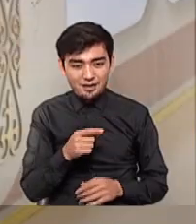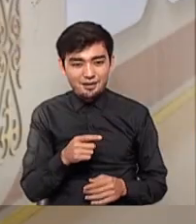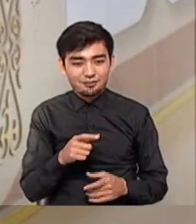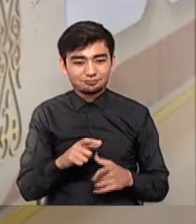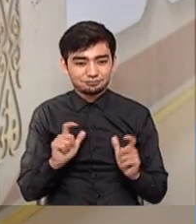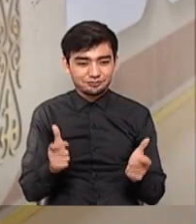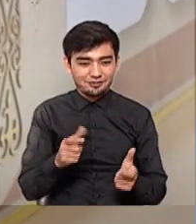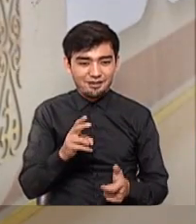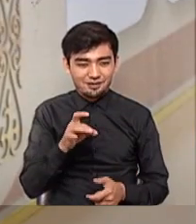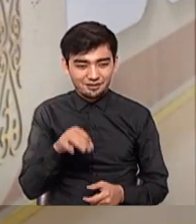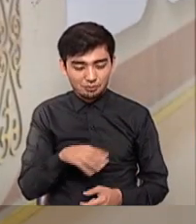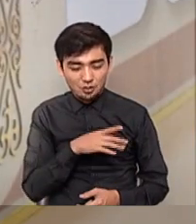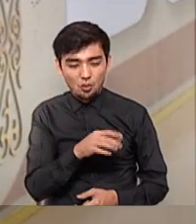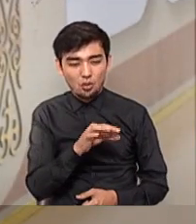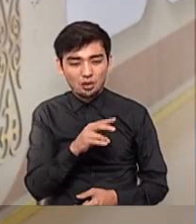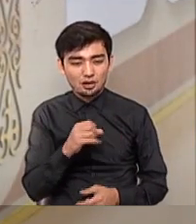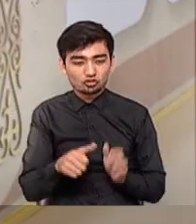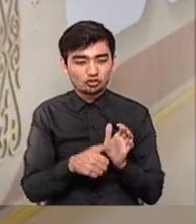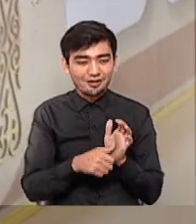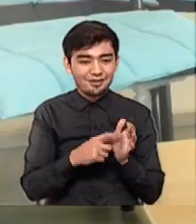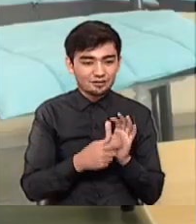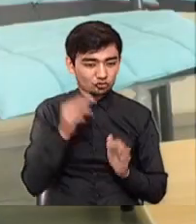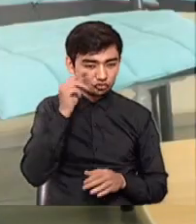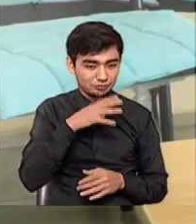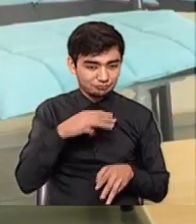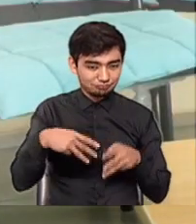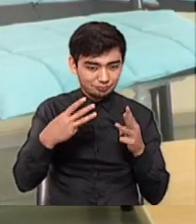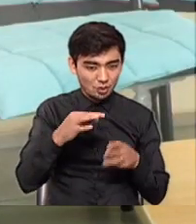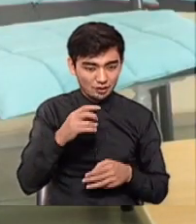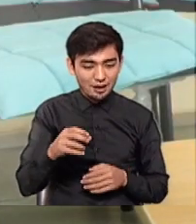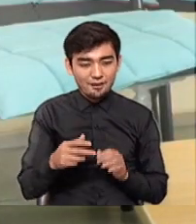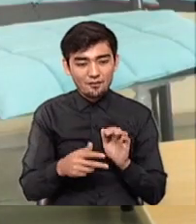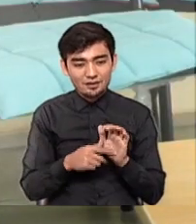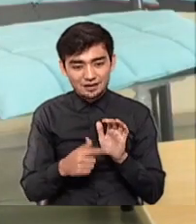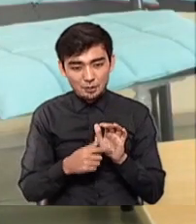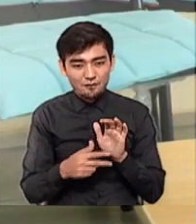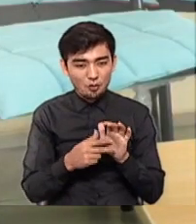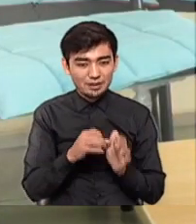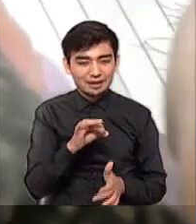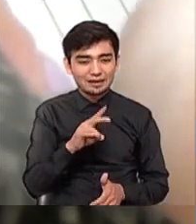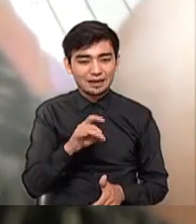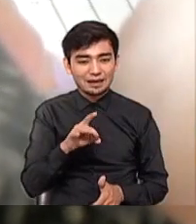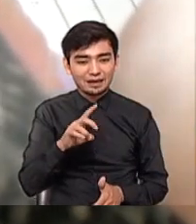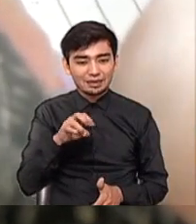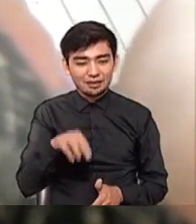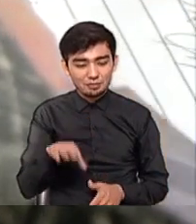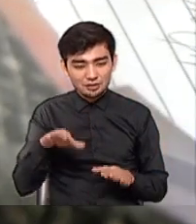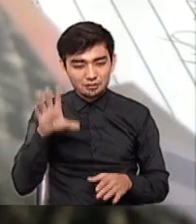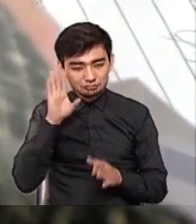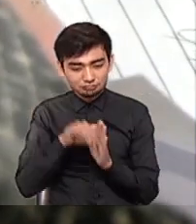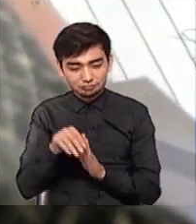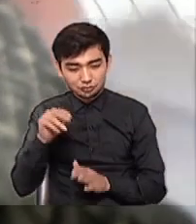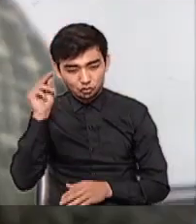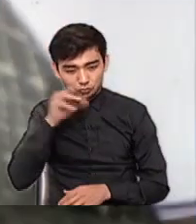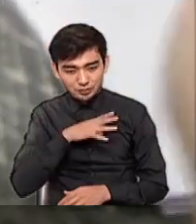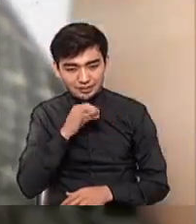6-шы сыныпты онлайн форматта оқыған екен. Ал 7-ші және биыл 8-ші сыныпта интернатта жатып білім алған. Бірақ 6-шы қазан күні қызыңыз